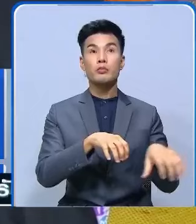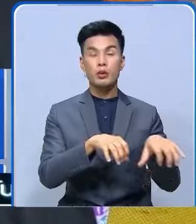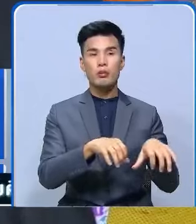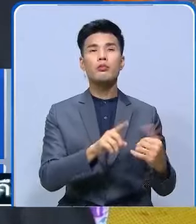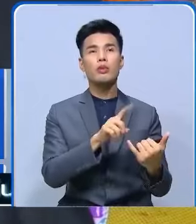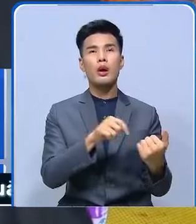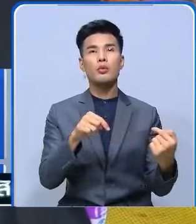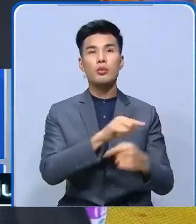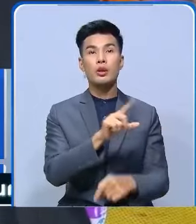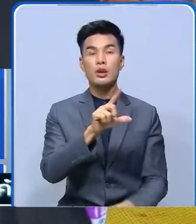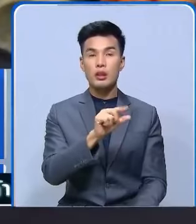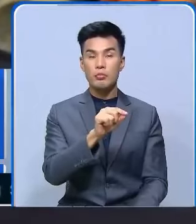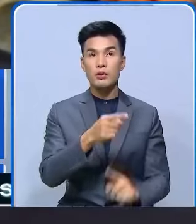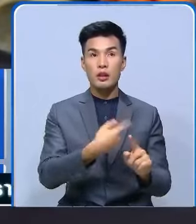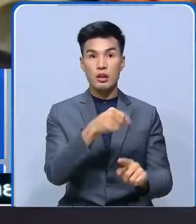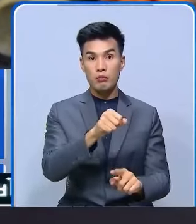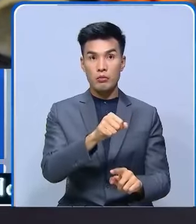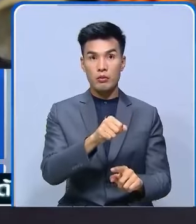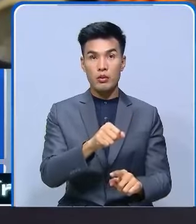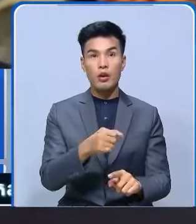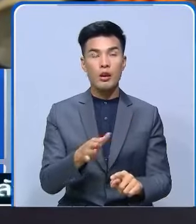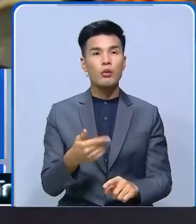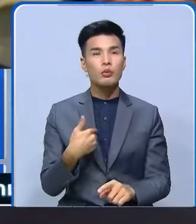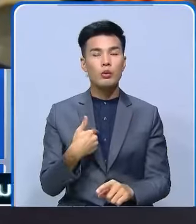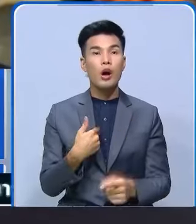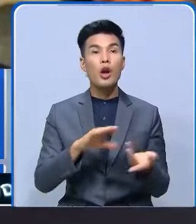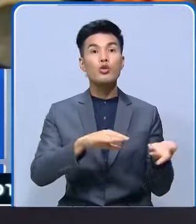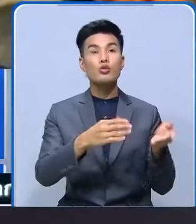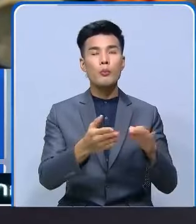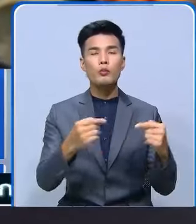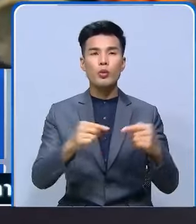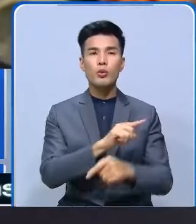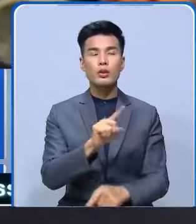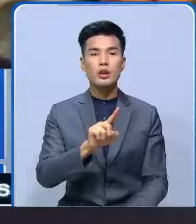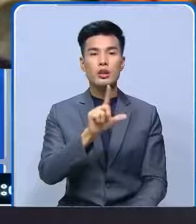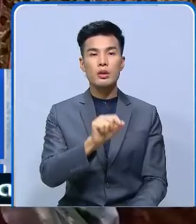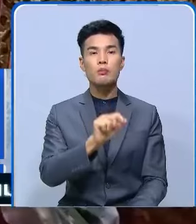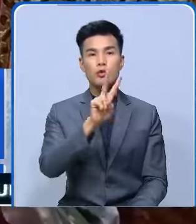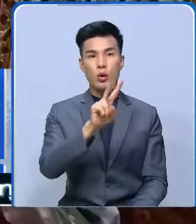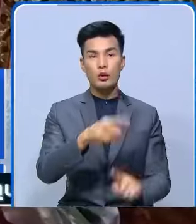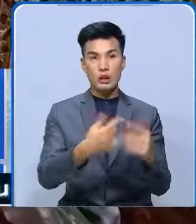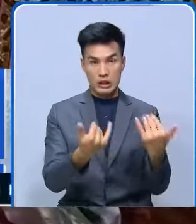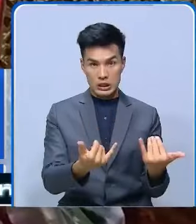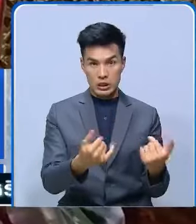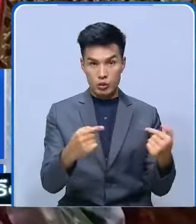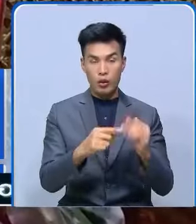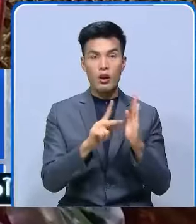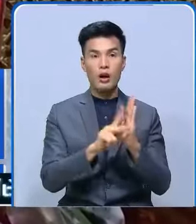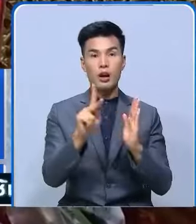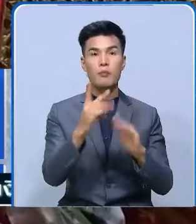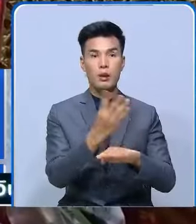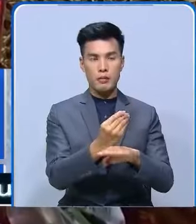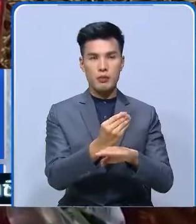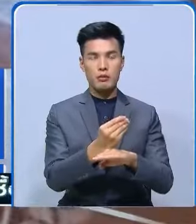ชีวิตเมื่อวันที่ 20ตุลาคมที่ผ่านมาแล้วก็การฌปนกิจนะคะจะมีขึ้นในวันที่ 22ตุลาคมที่จังหวัดกำแพงเพชรนะ